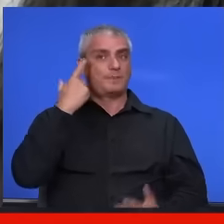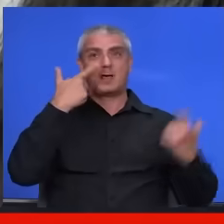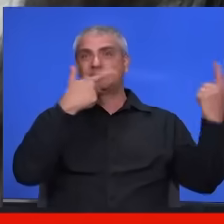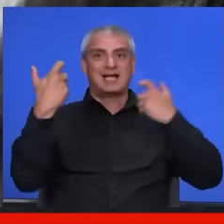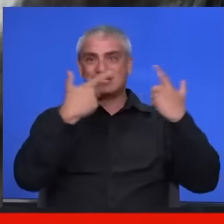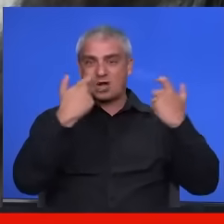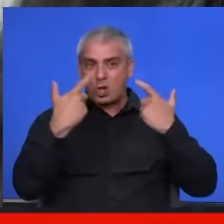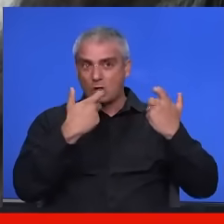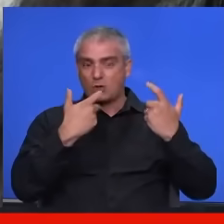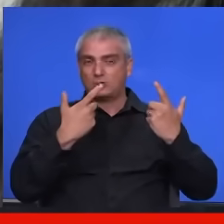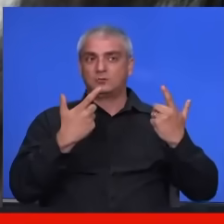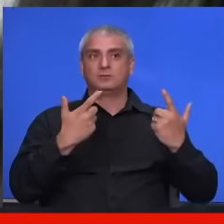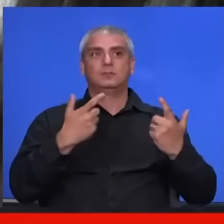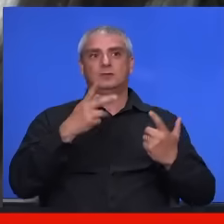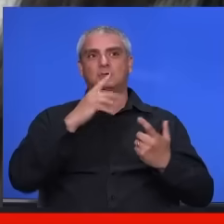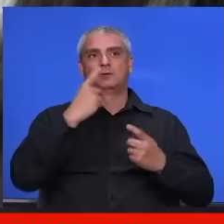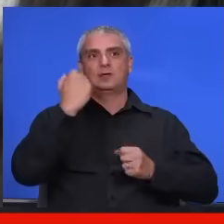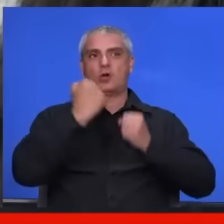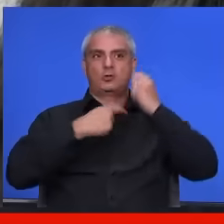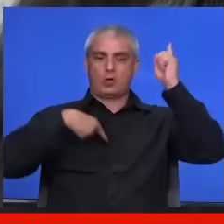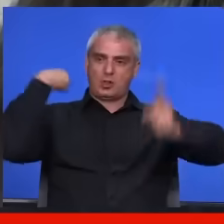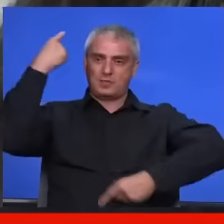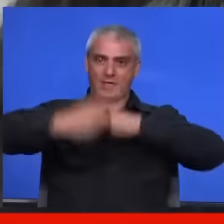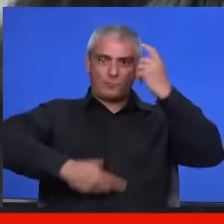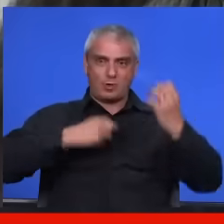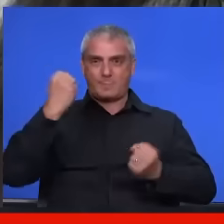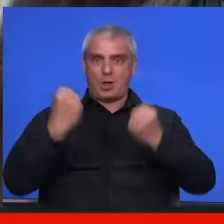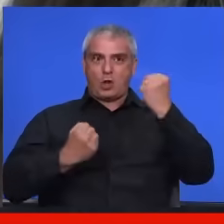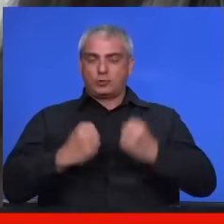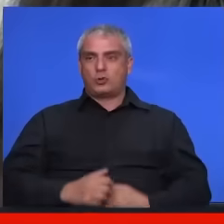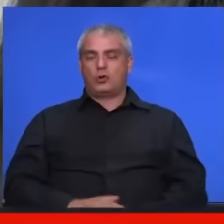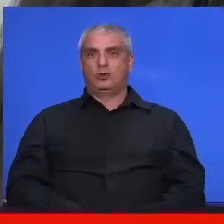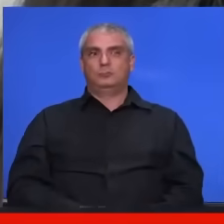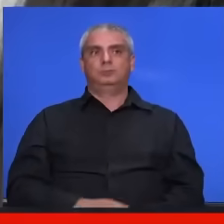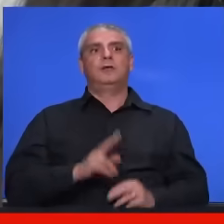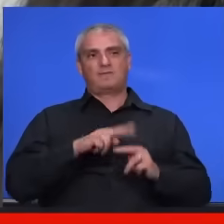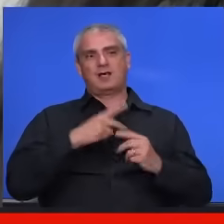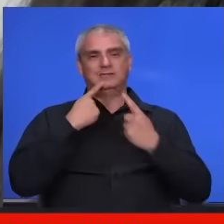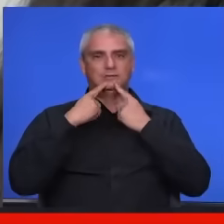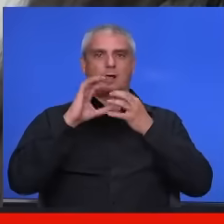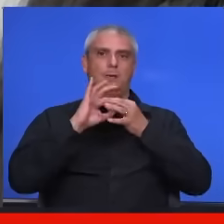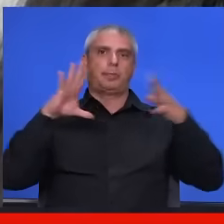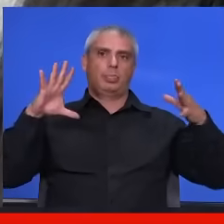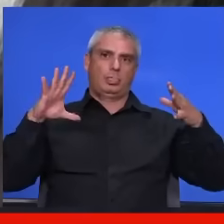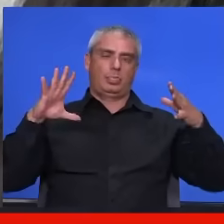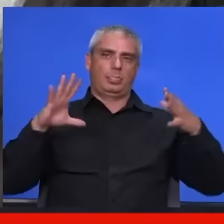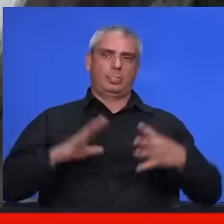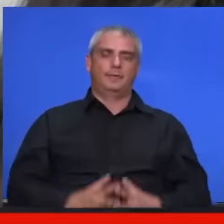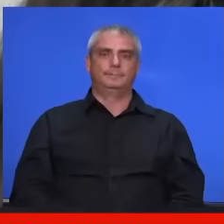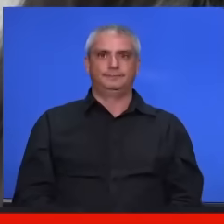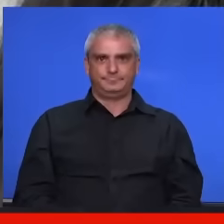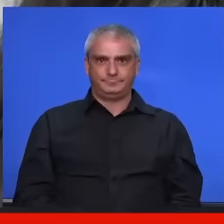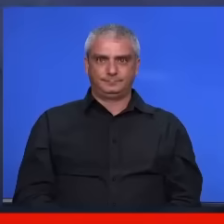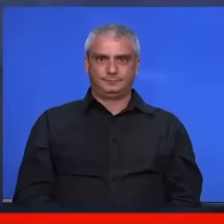היריות. התהפכות. שהם התהפכו עם רכב. ואז השיחה בעצם התנתקה